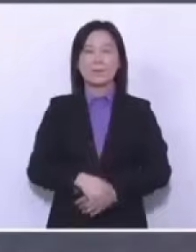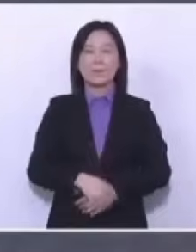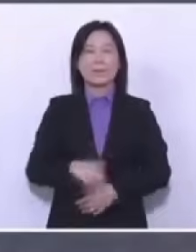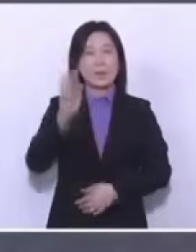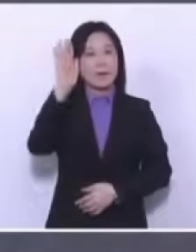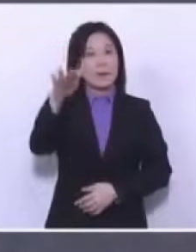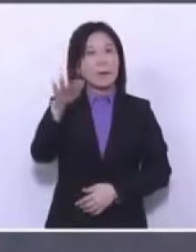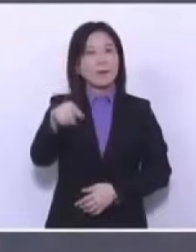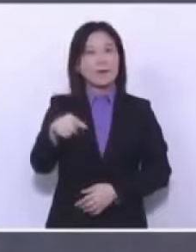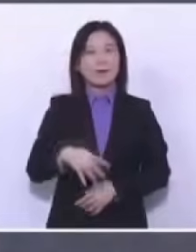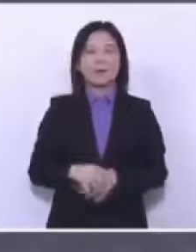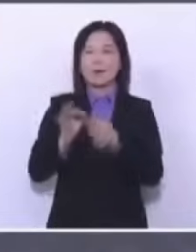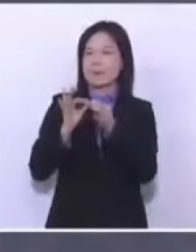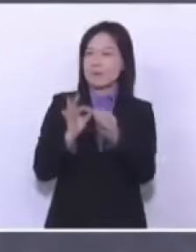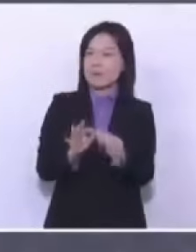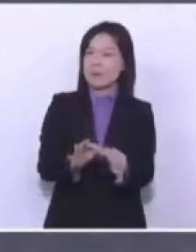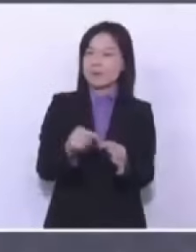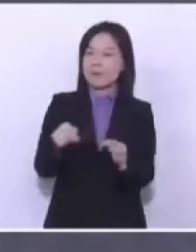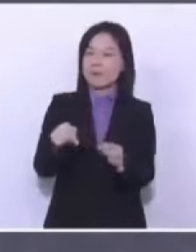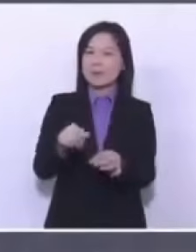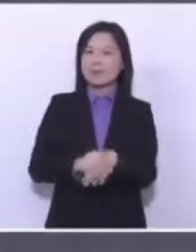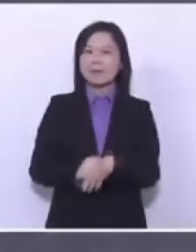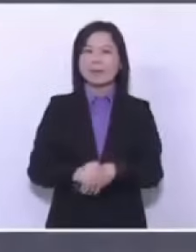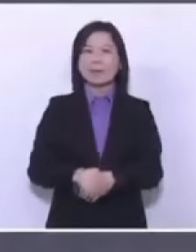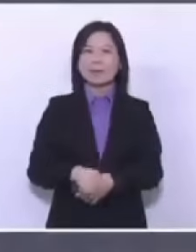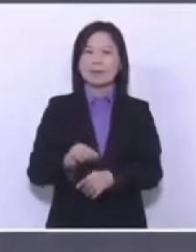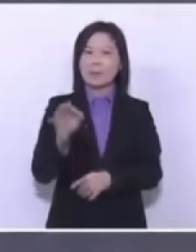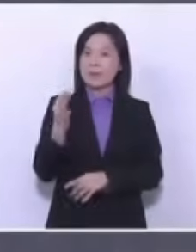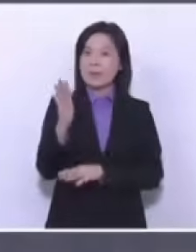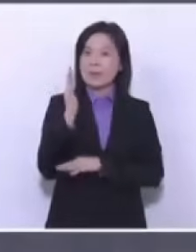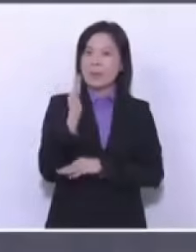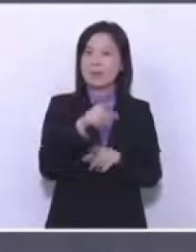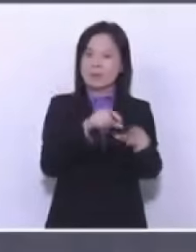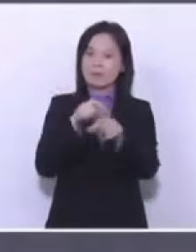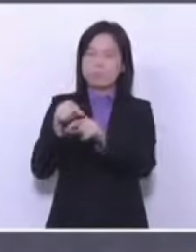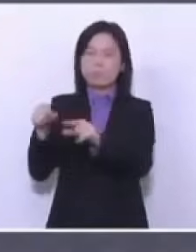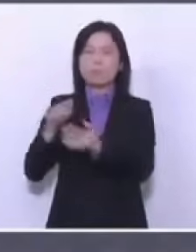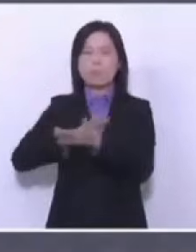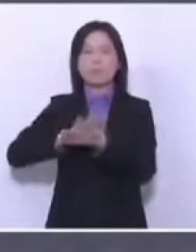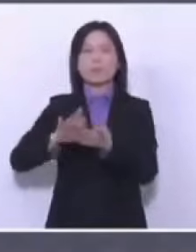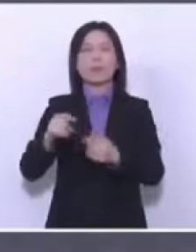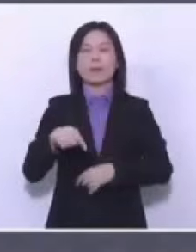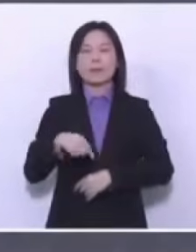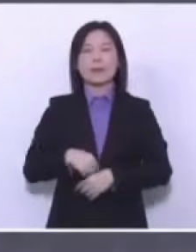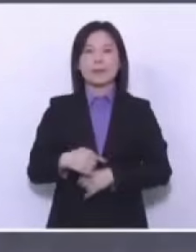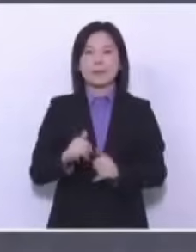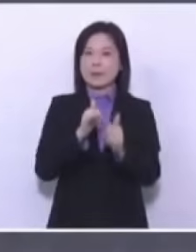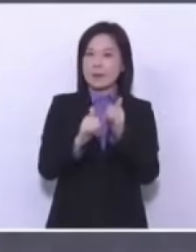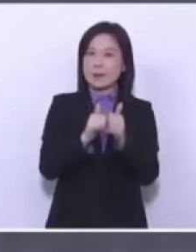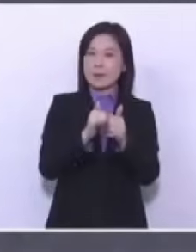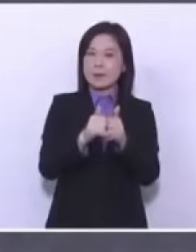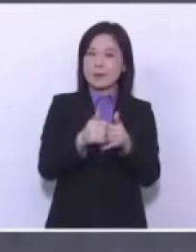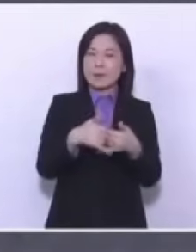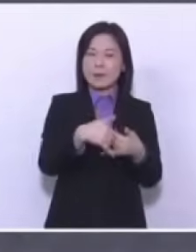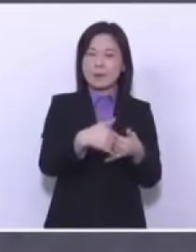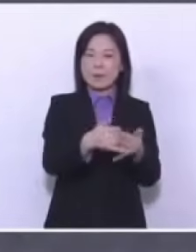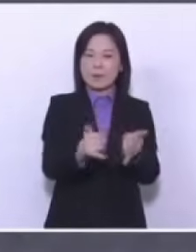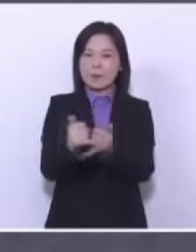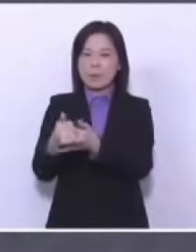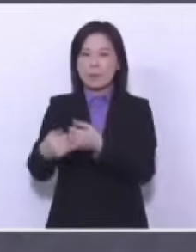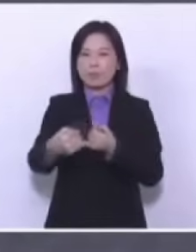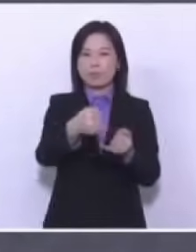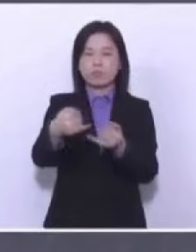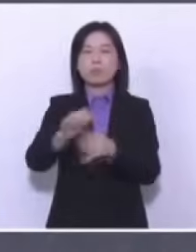宅，继续谨守财政纪律，继续用人为才，不分党派，继续秉